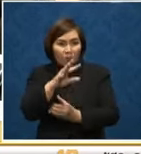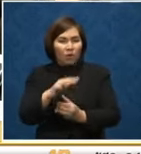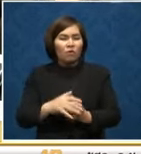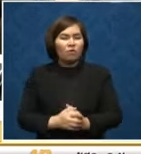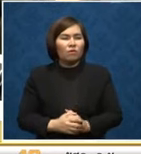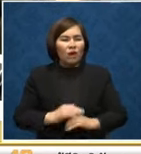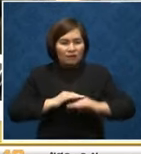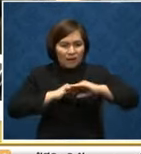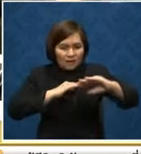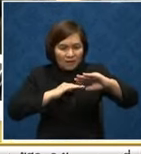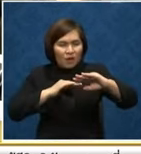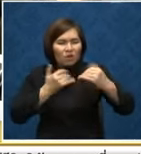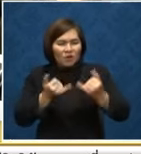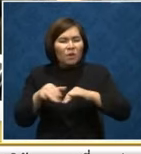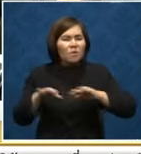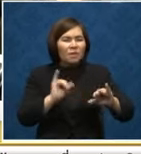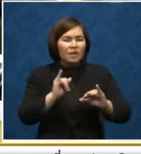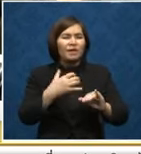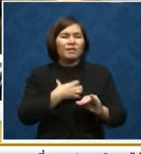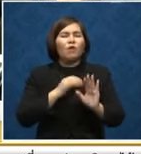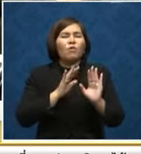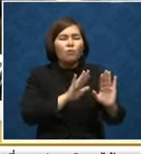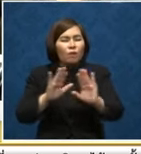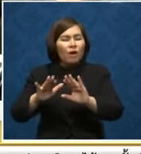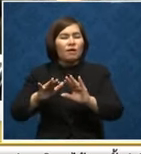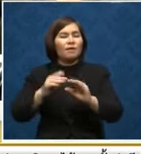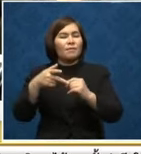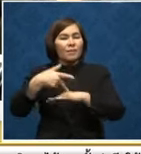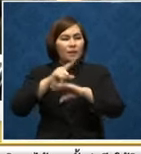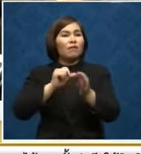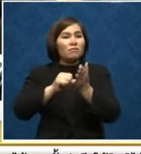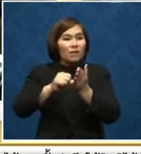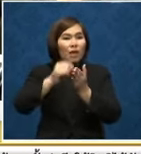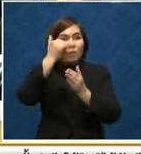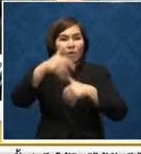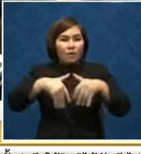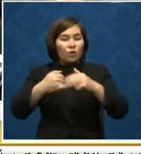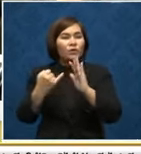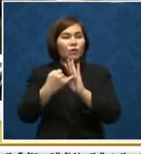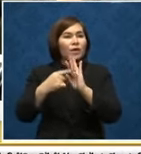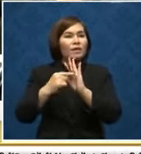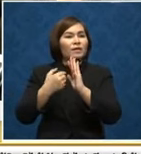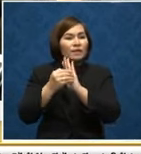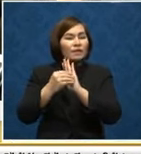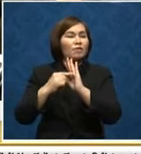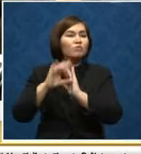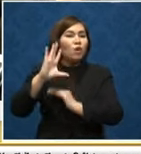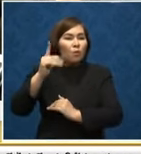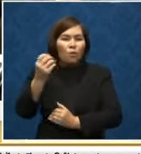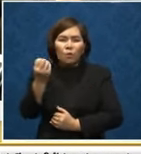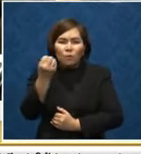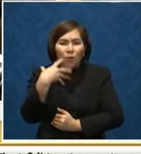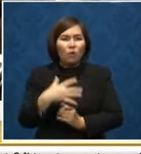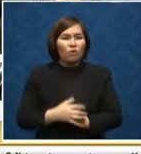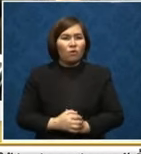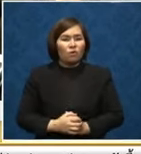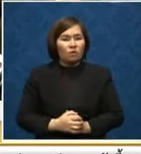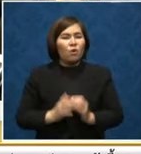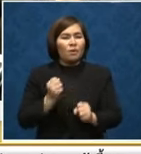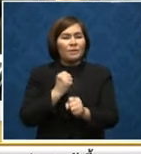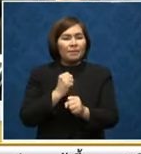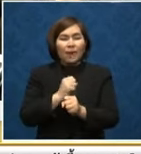ประธานในการปรับแก้ด้วยความเคารพพี่น้องประชาชนมาร้องเรียนจากจังหวัดชัยภูมิบอกกับผมว่าเจ้าหน้าที่ห้